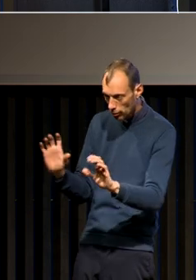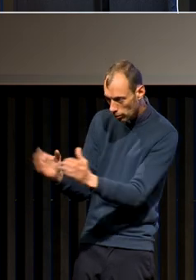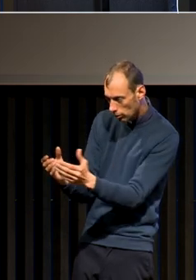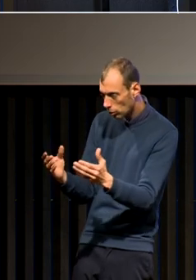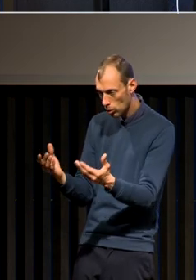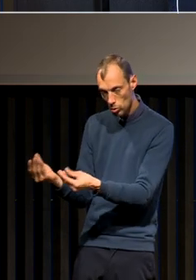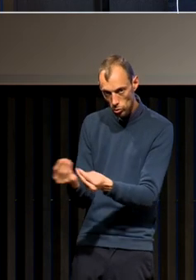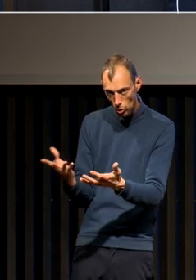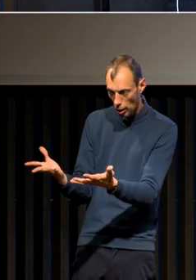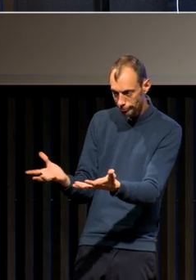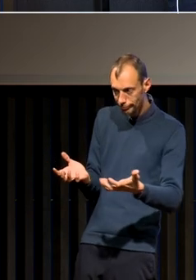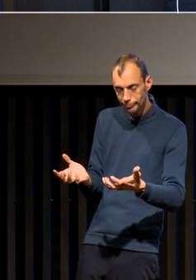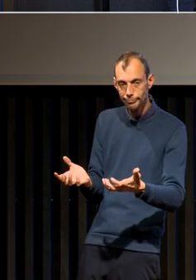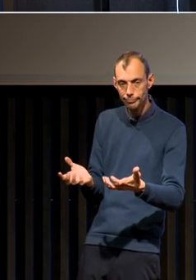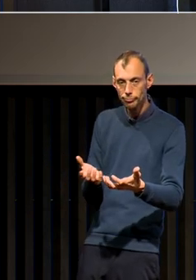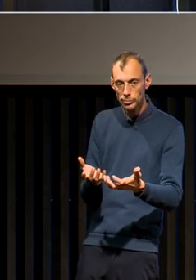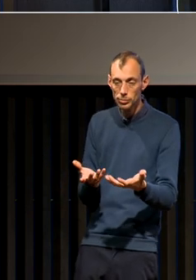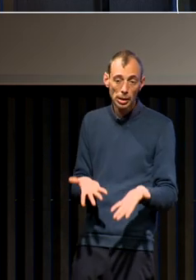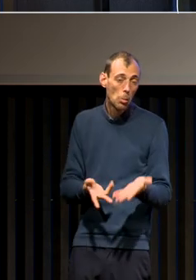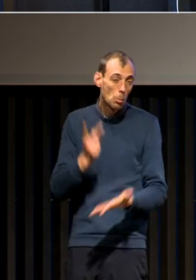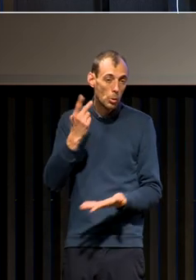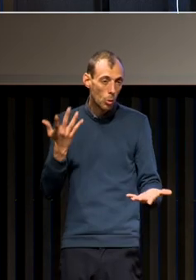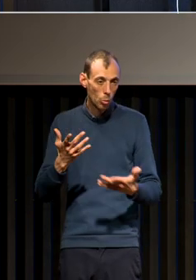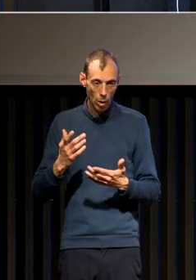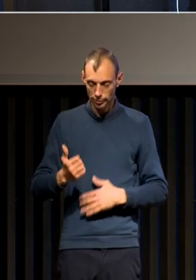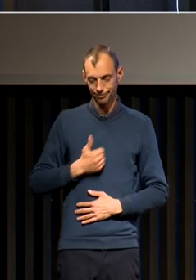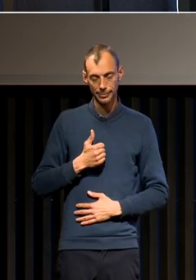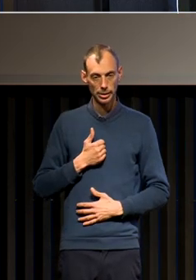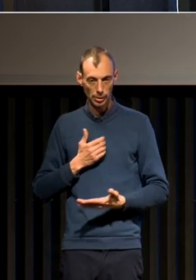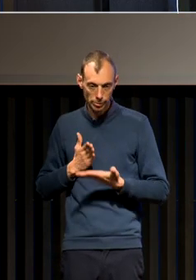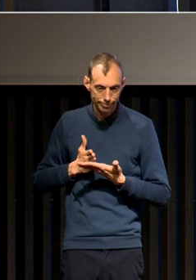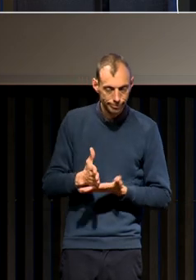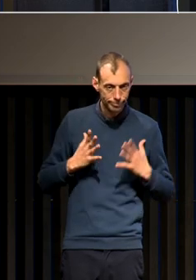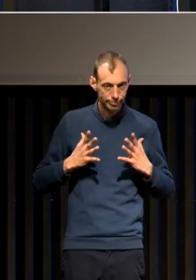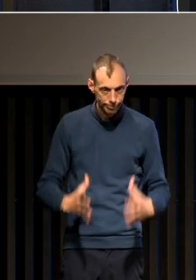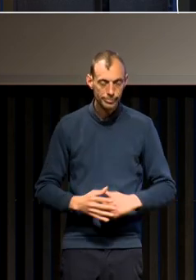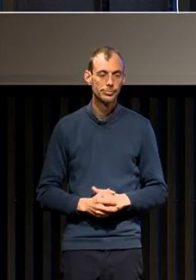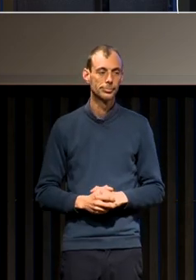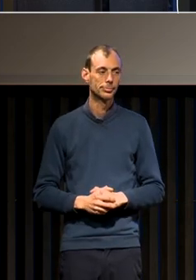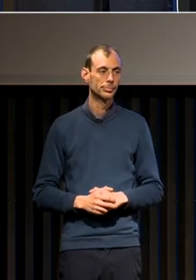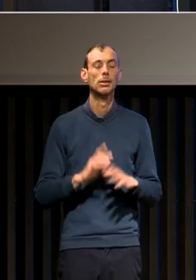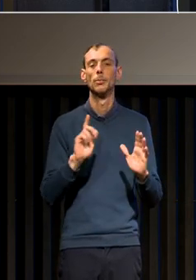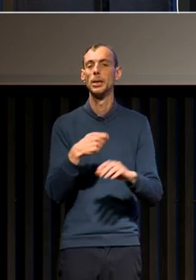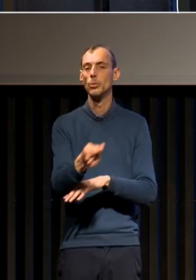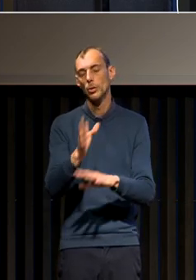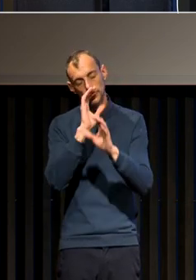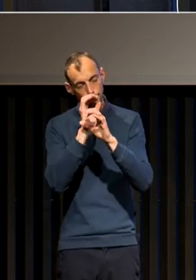individuelles. L'anonymat. Alors, s'il vous plaît, le don est toujours